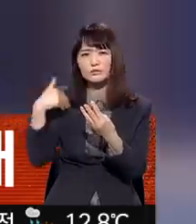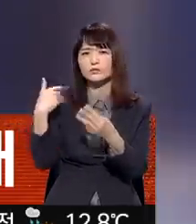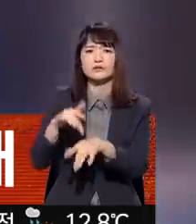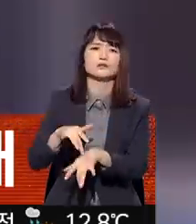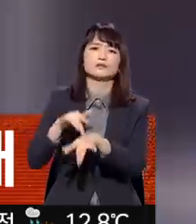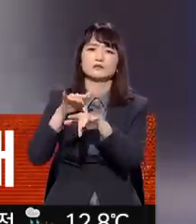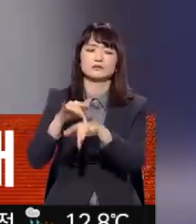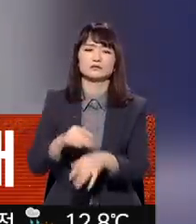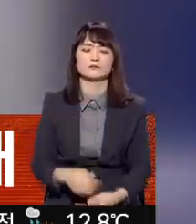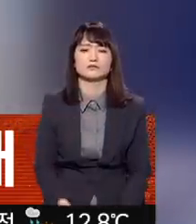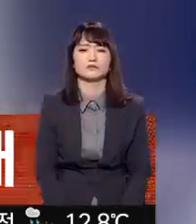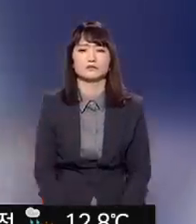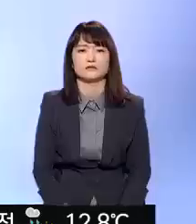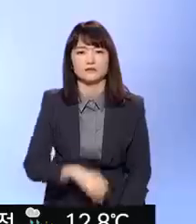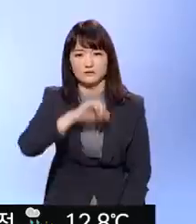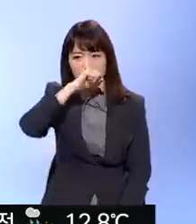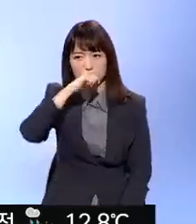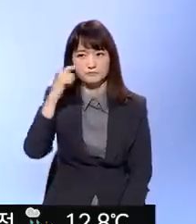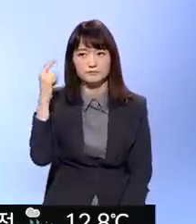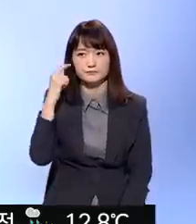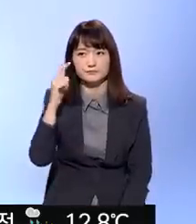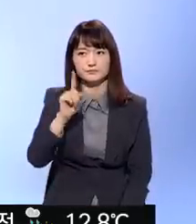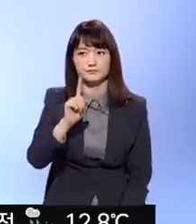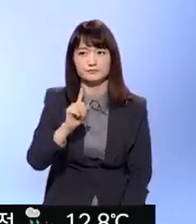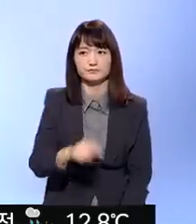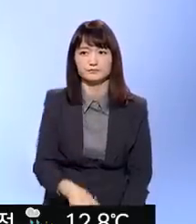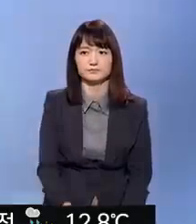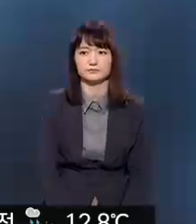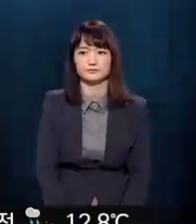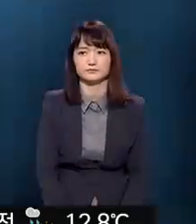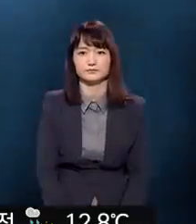합니다. 알겠습니다. 다음은 대만으로 가보시죠.